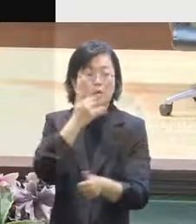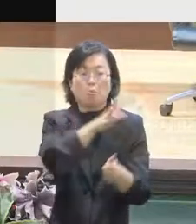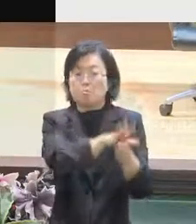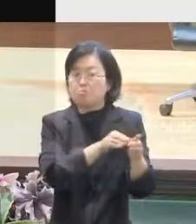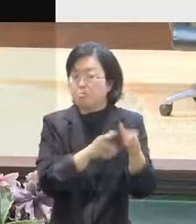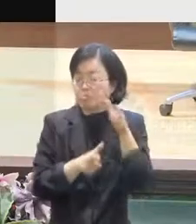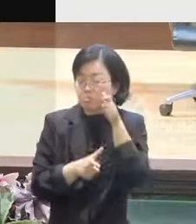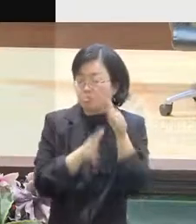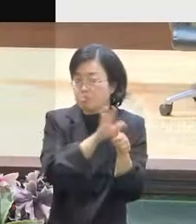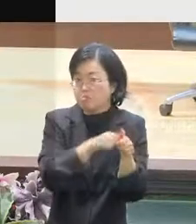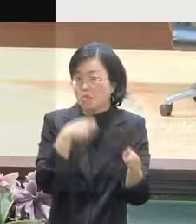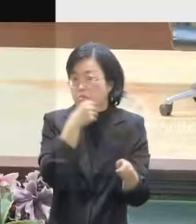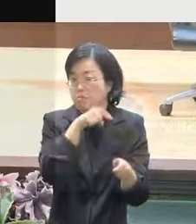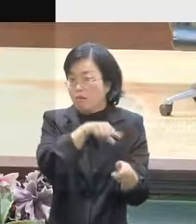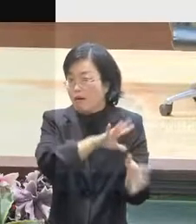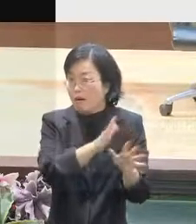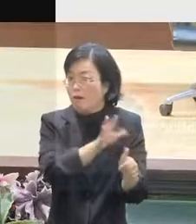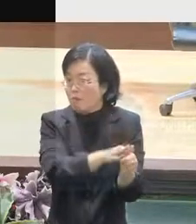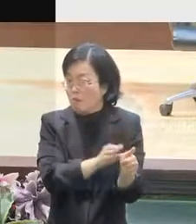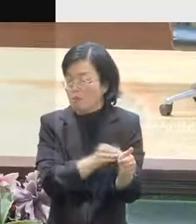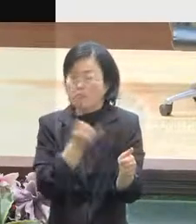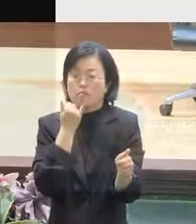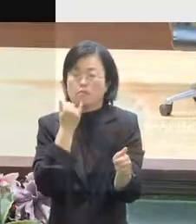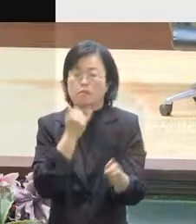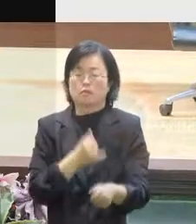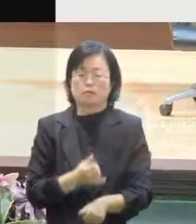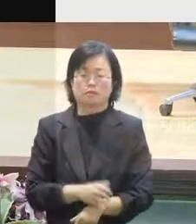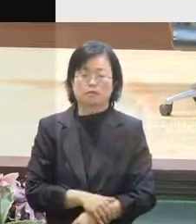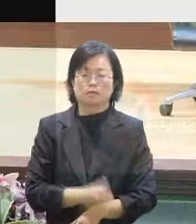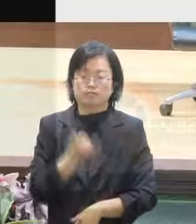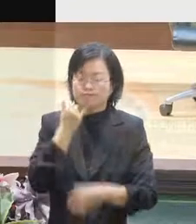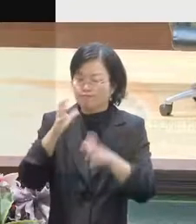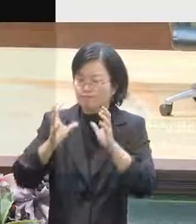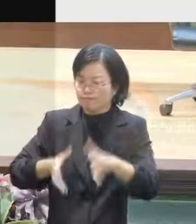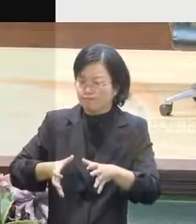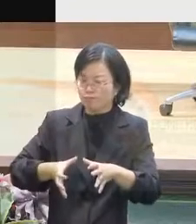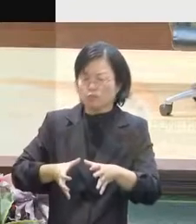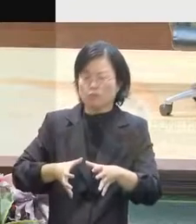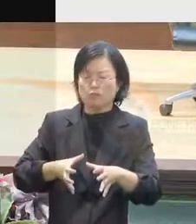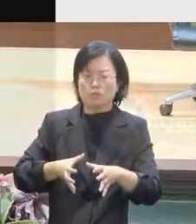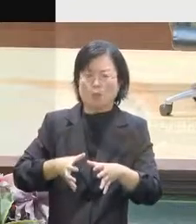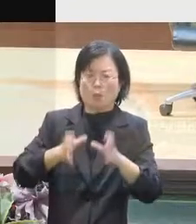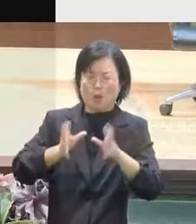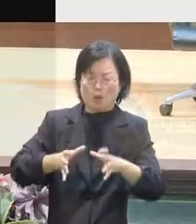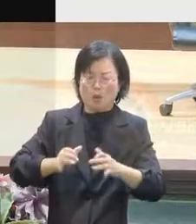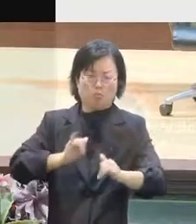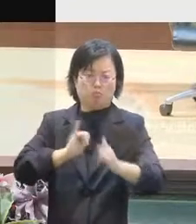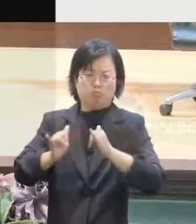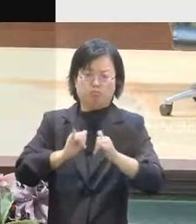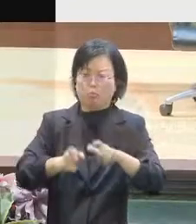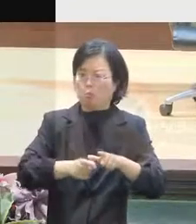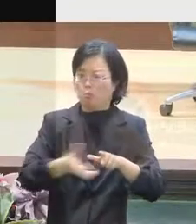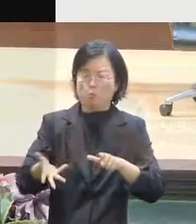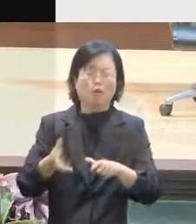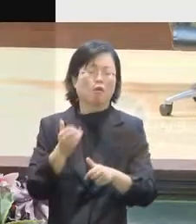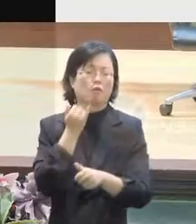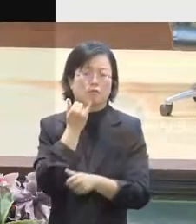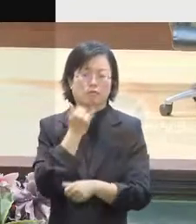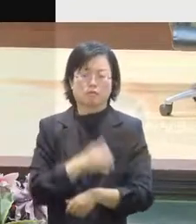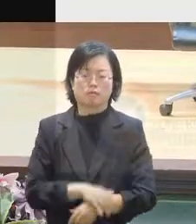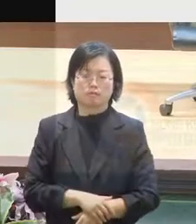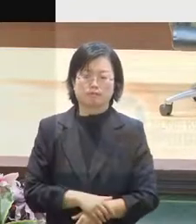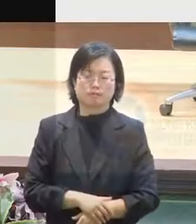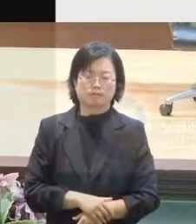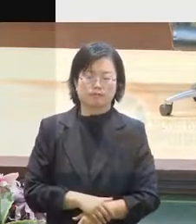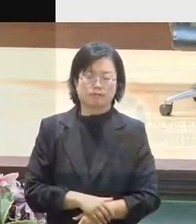做一个开放公众参与的平台，来决定什么样的资料去开放，要优先开放。那另外一个呢，就